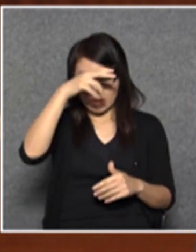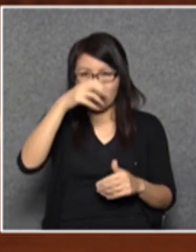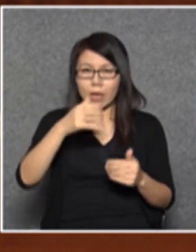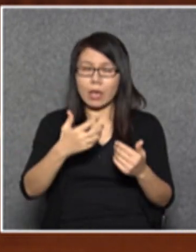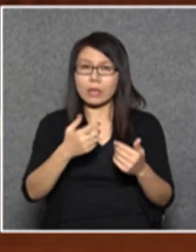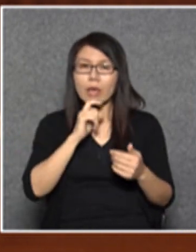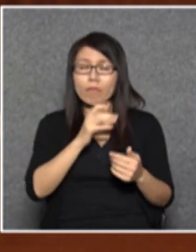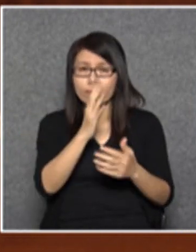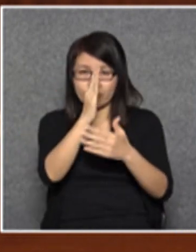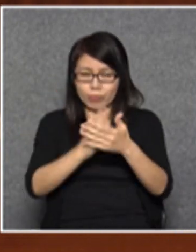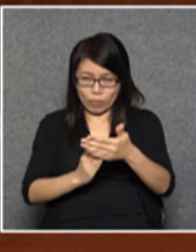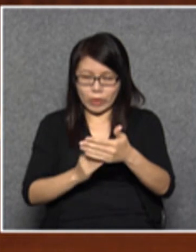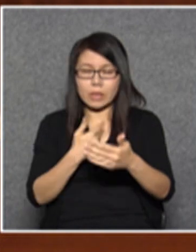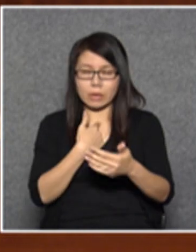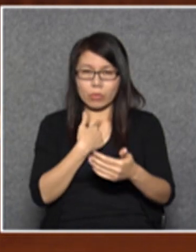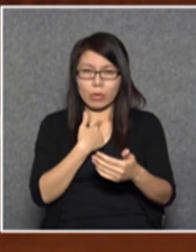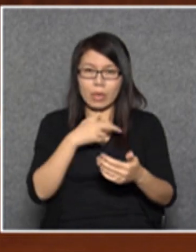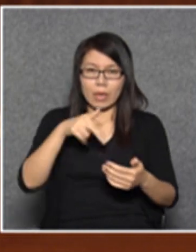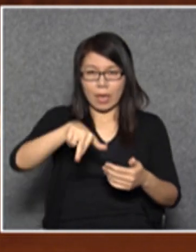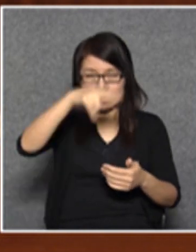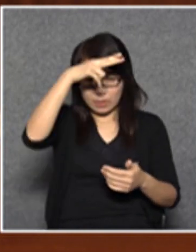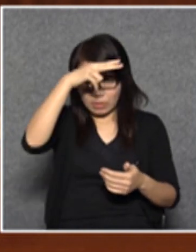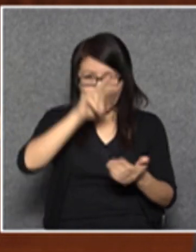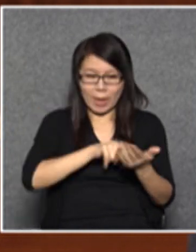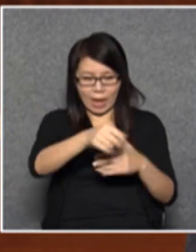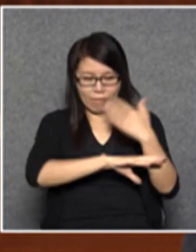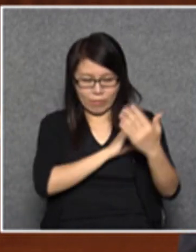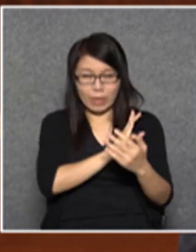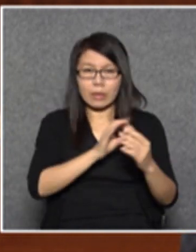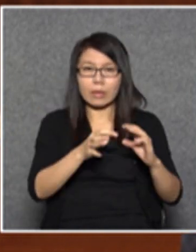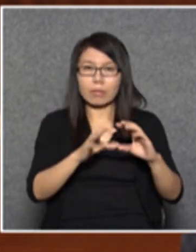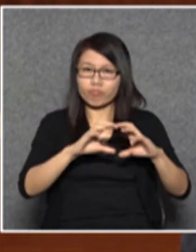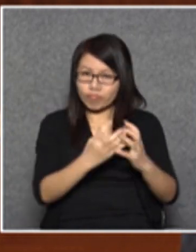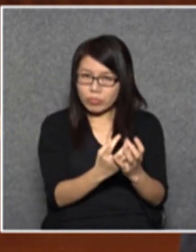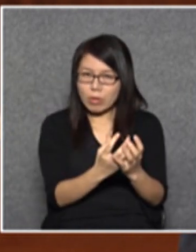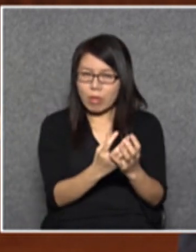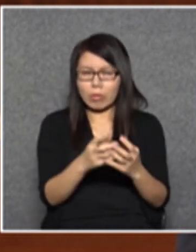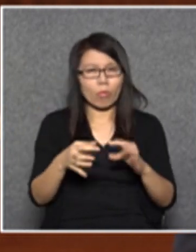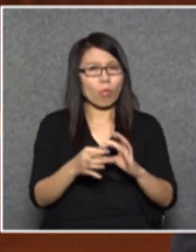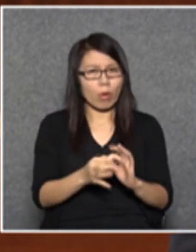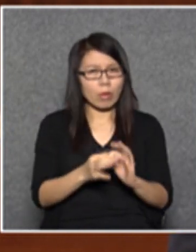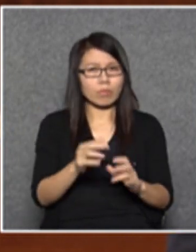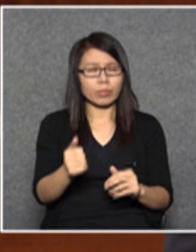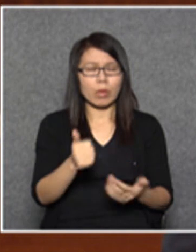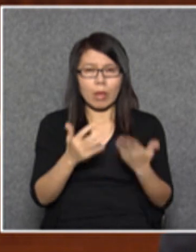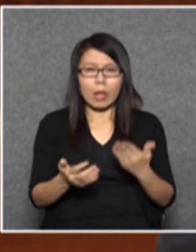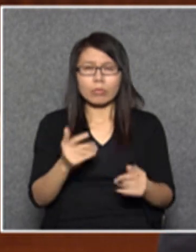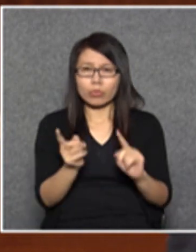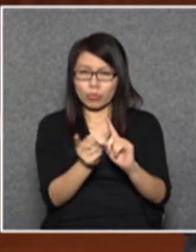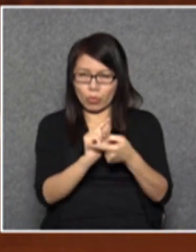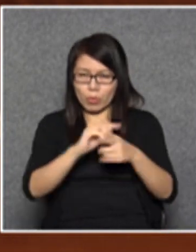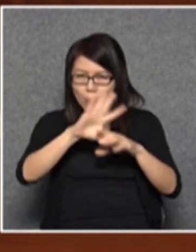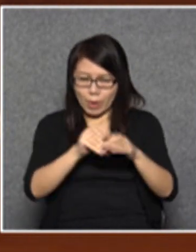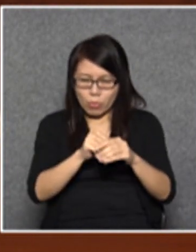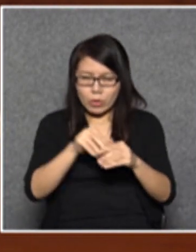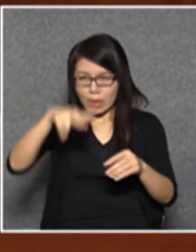的一部分，行政機關和立法機關之間的關係沒有問題，亦都代表了行政機關包括的行政